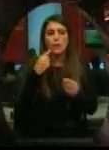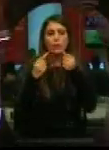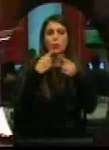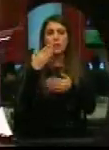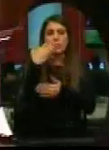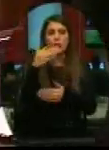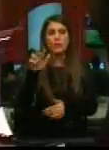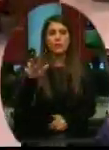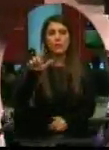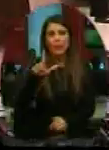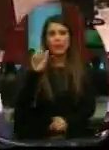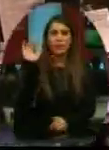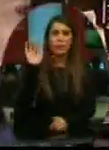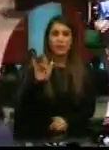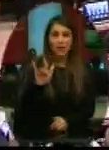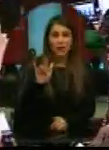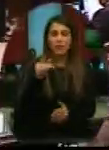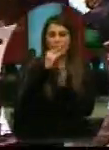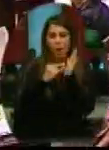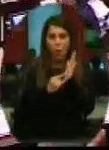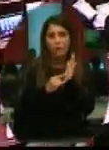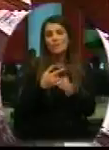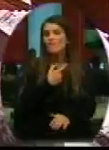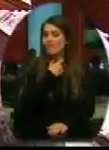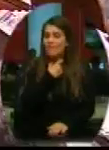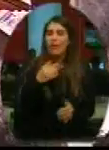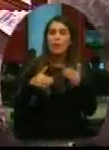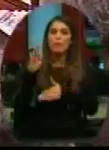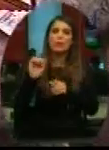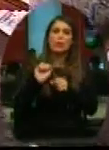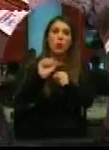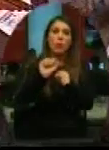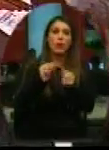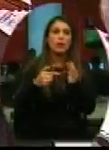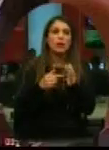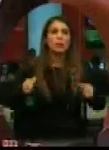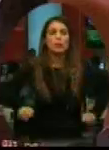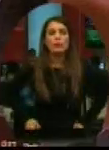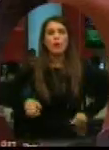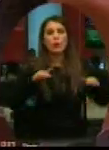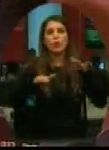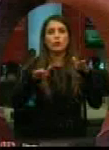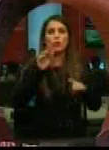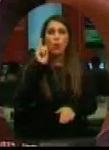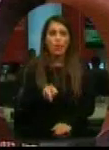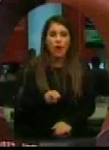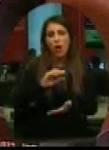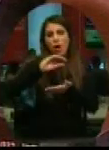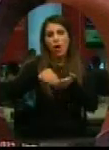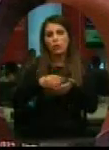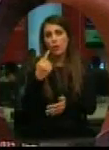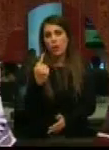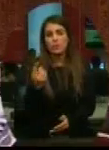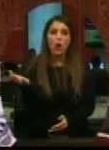ציפי לבני, שמתנגדת נחרצות לחוק, נאלצת להצביע בעד תחת מכבש המשמעת הקואליציונית, וחתומה גם היא, עם יתר